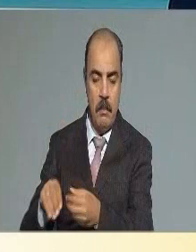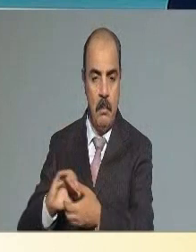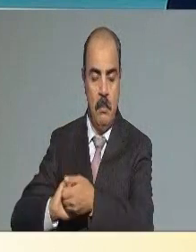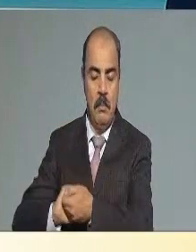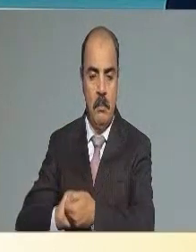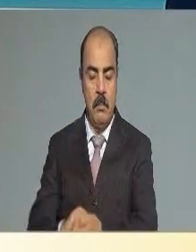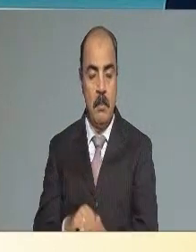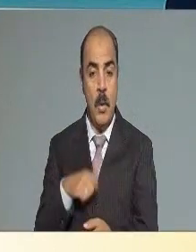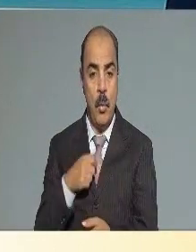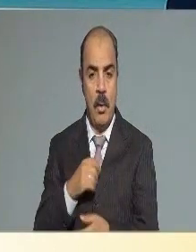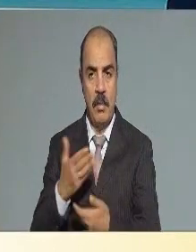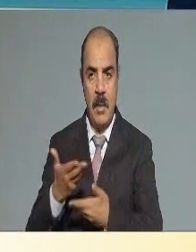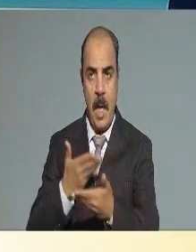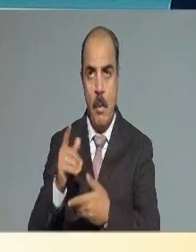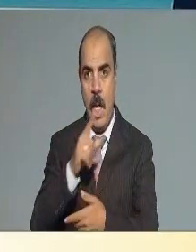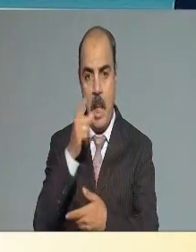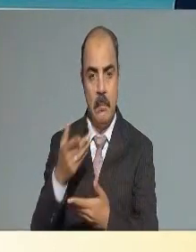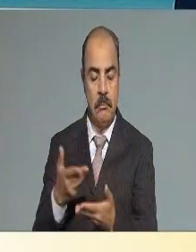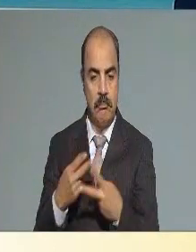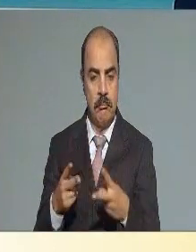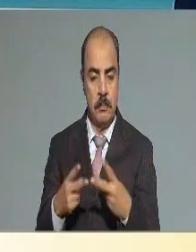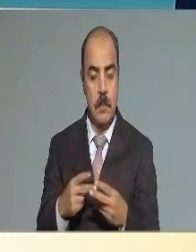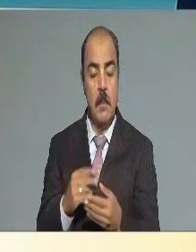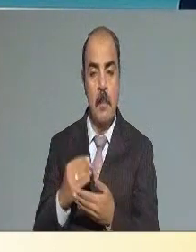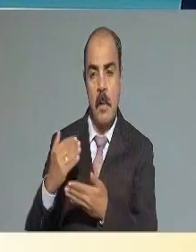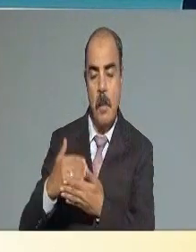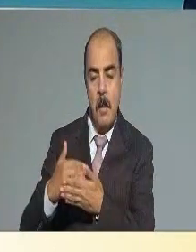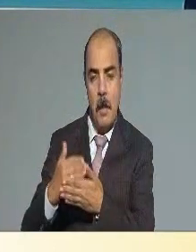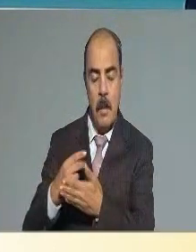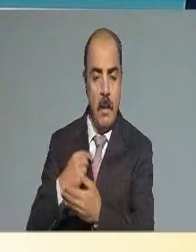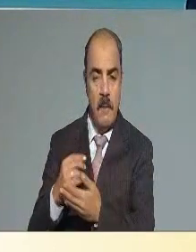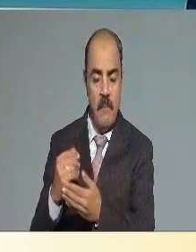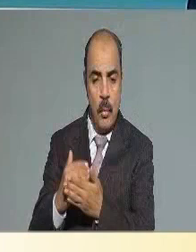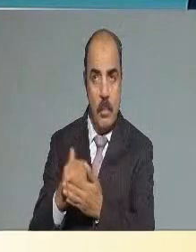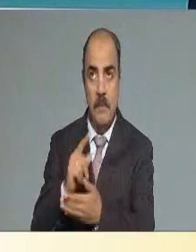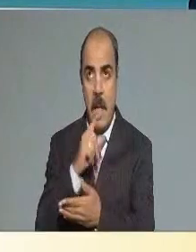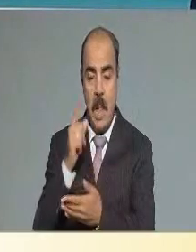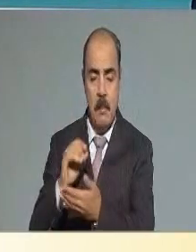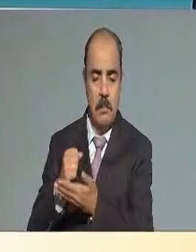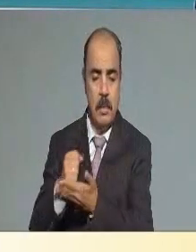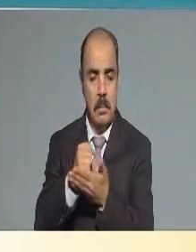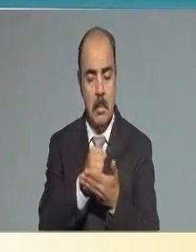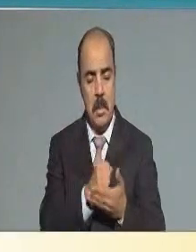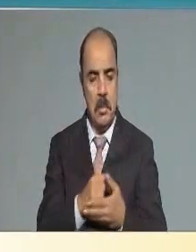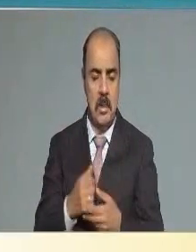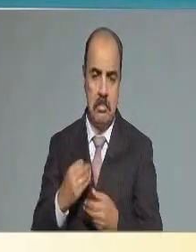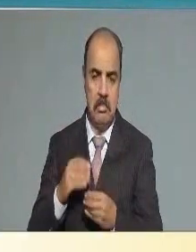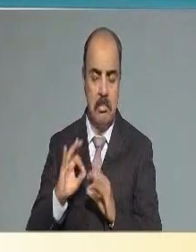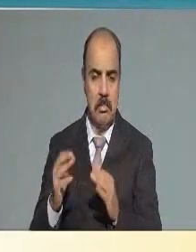وإحنا كوزارة التعاون الدولي محفظة مصر التنموية مع المؤسسات التمويل الدولية بنبقى